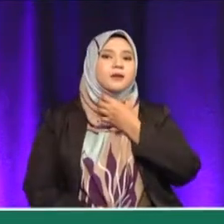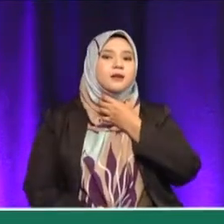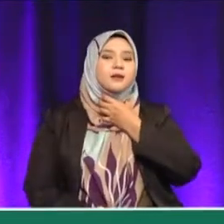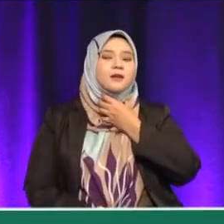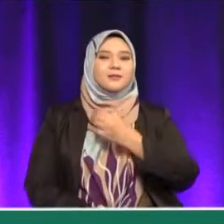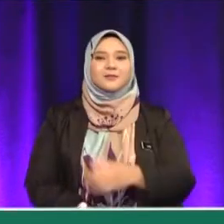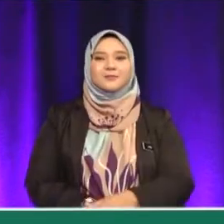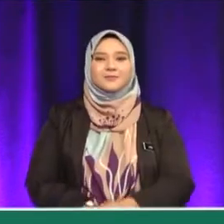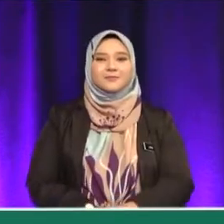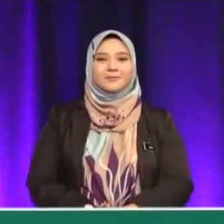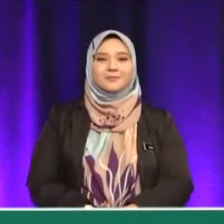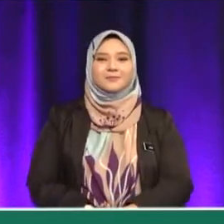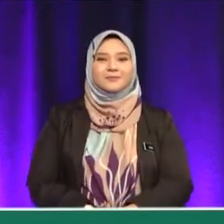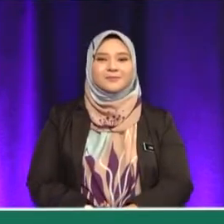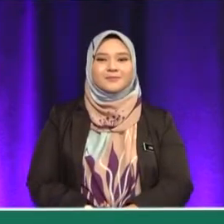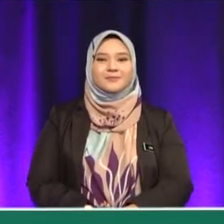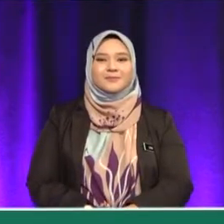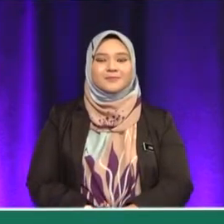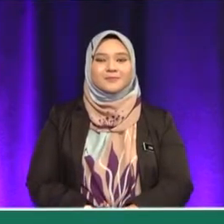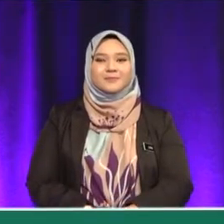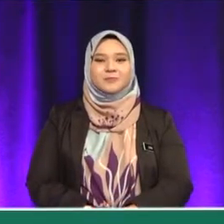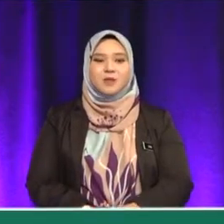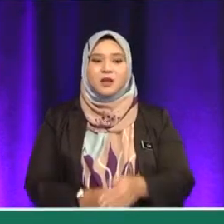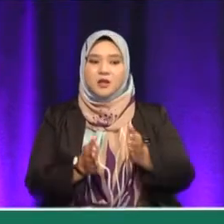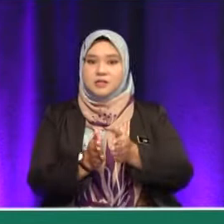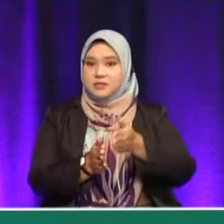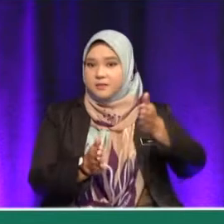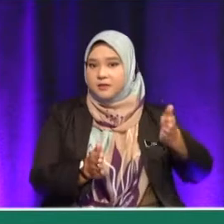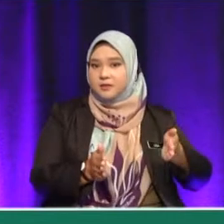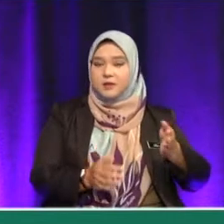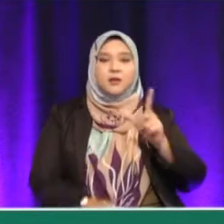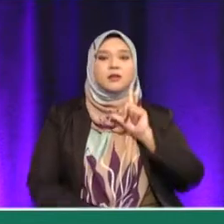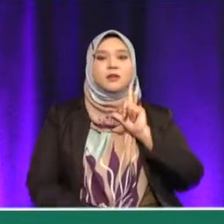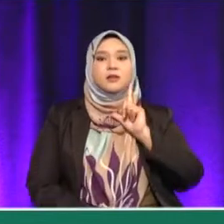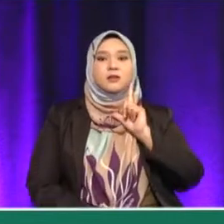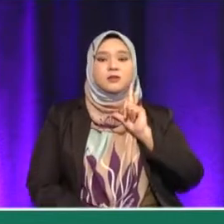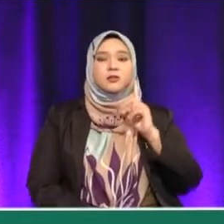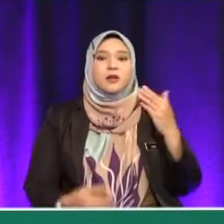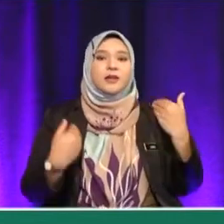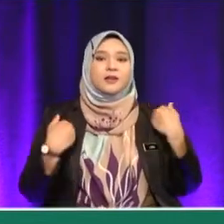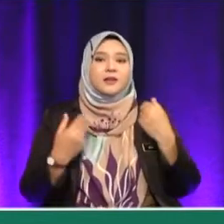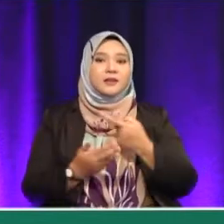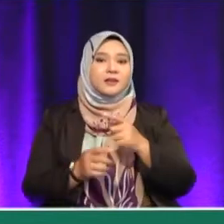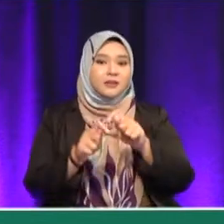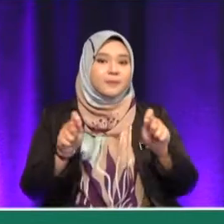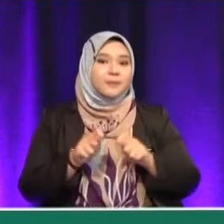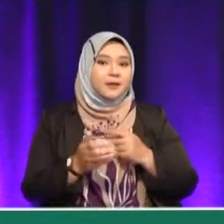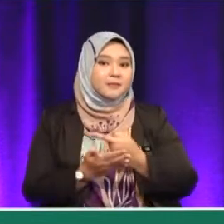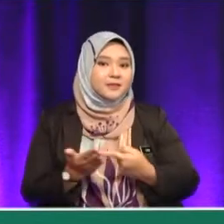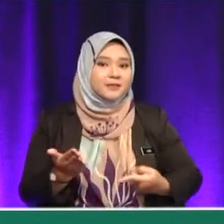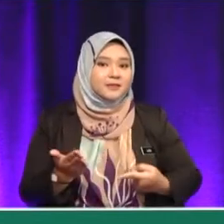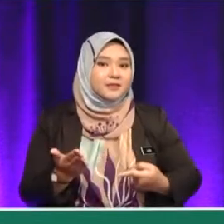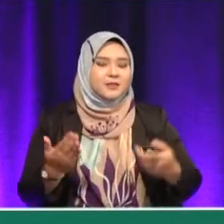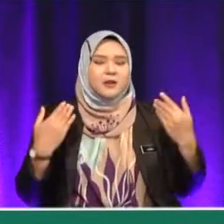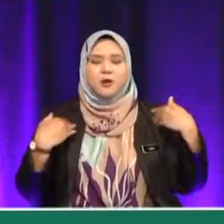dia bersumpah dan dengan kualitas jadi inilah kawasan lenggong ya dan kali even tengok di sini banyak gue